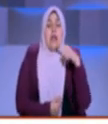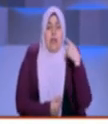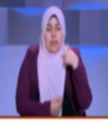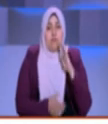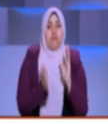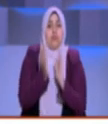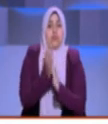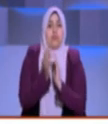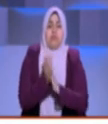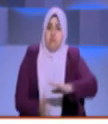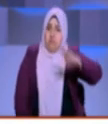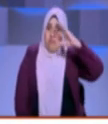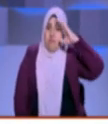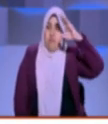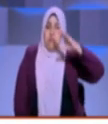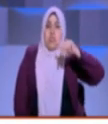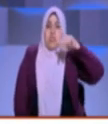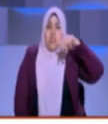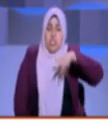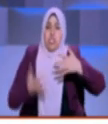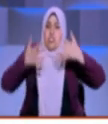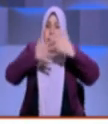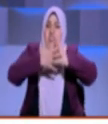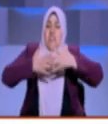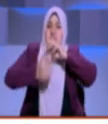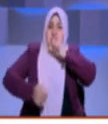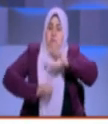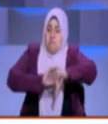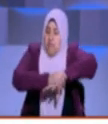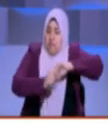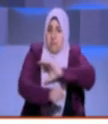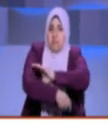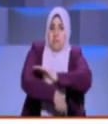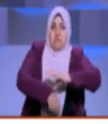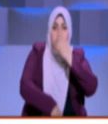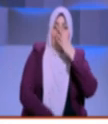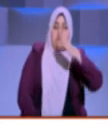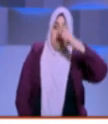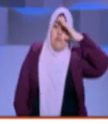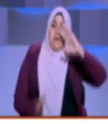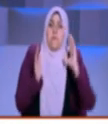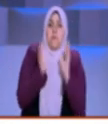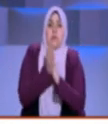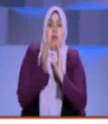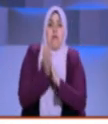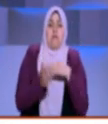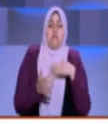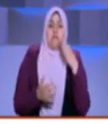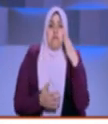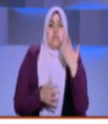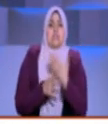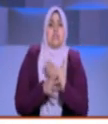أو تعظيم سلام لمثل هذه الشركات الفرنسية. أولا الشركة التي كانت تحق فقط في إنتاج